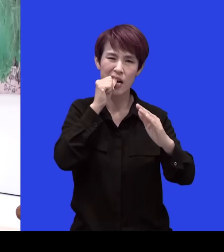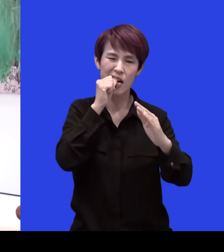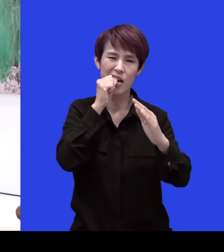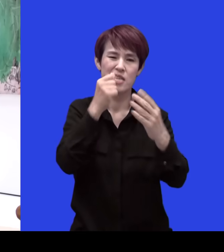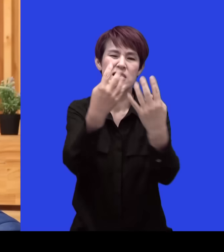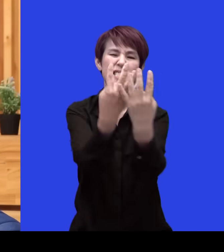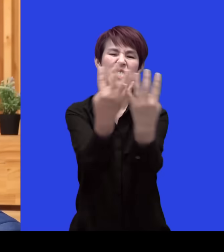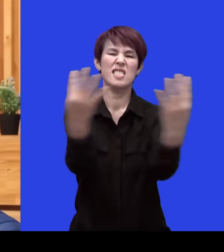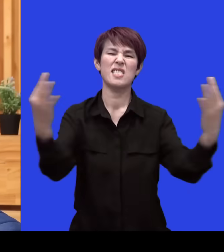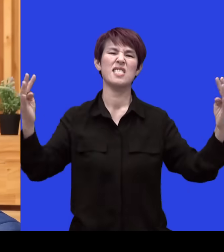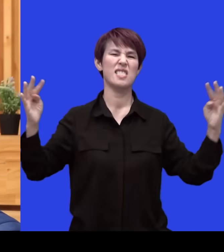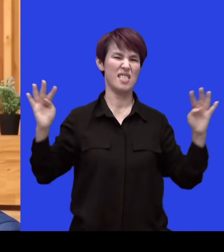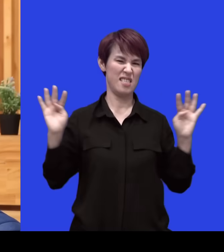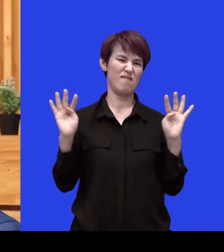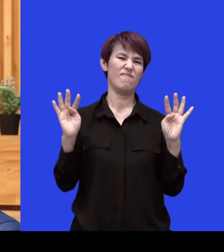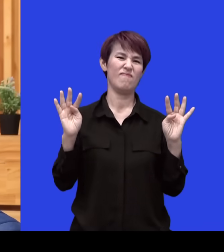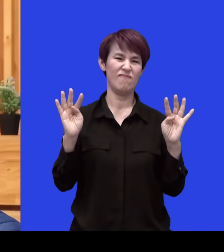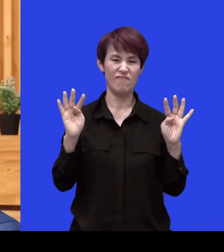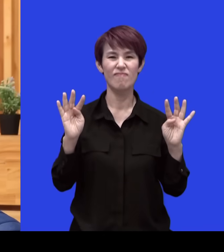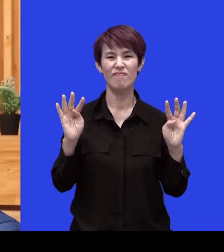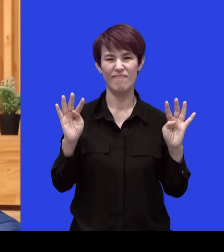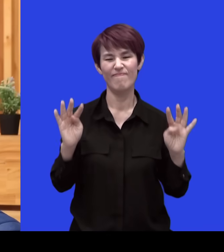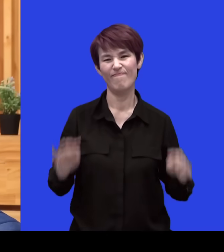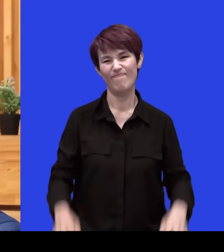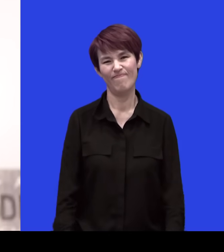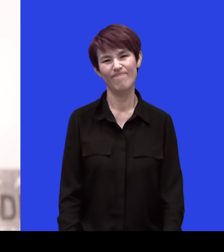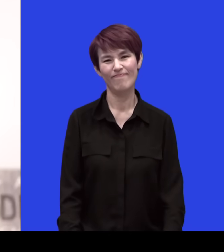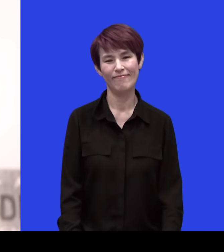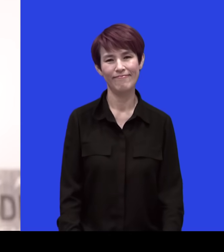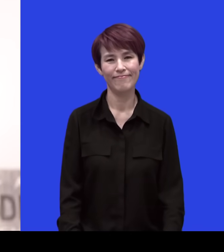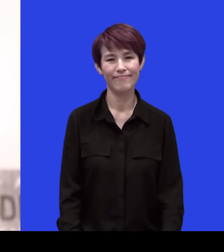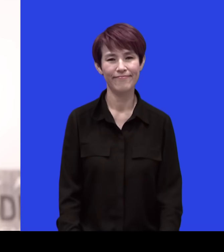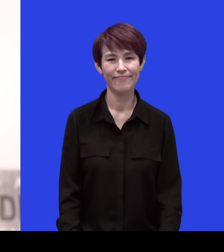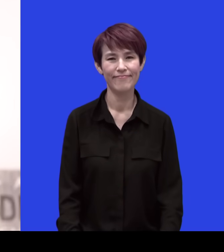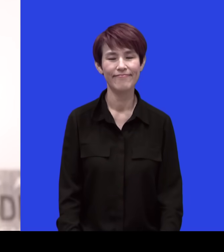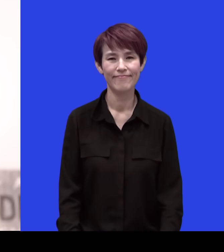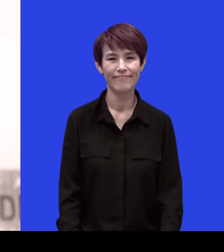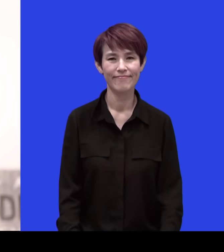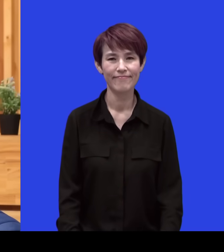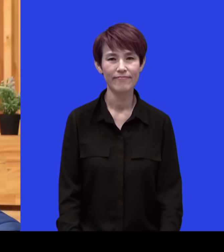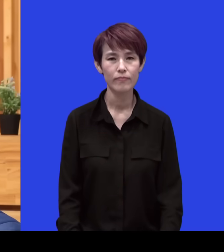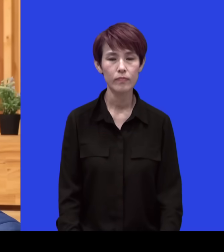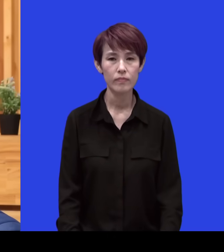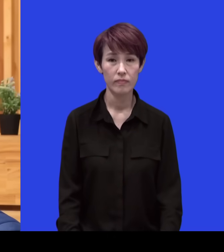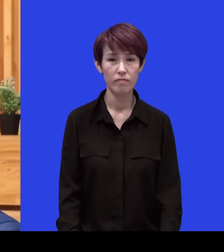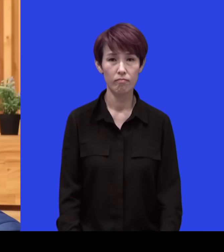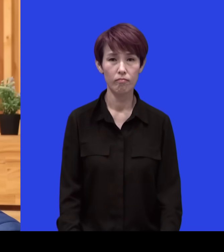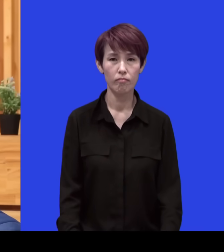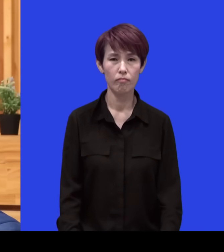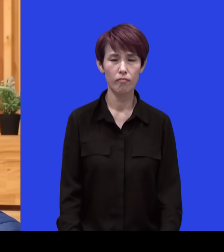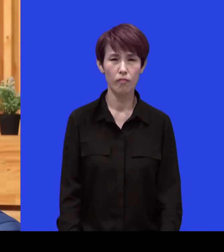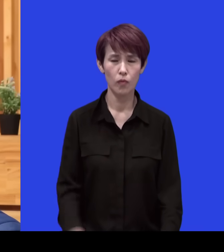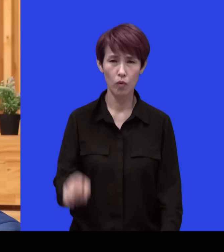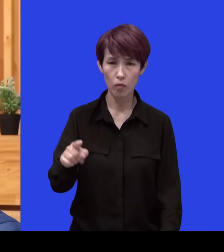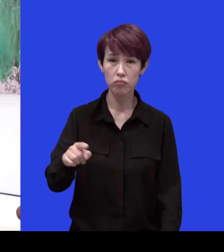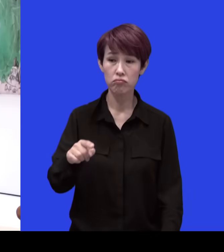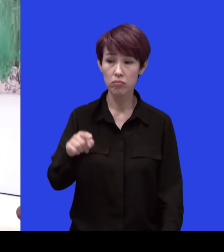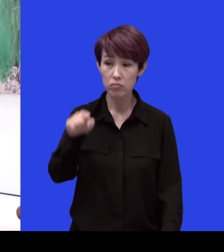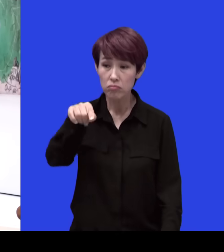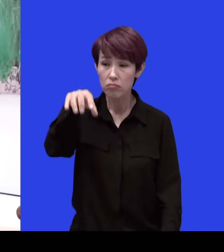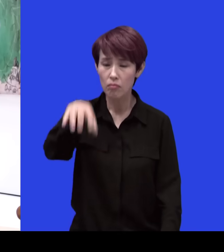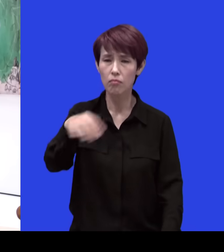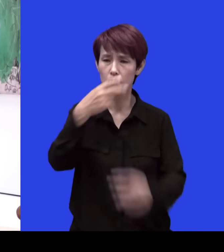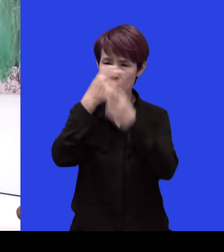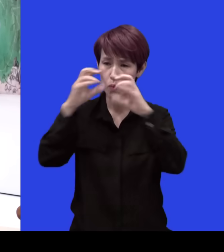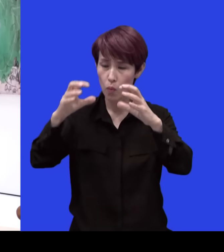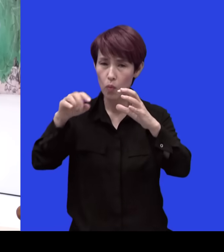교회가 분위기가 이렇게 버뜩해서 보면 철조망도 있고 그래서 좀 그래요. 그나마 치안이 괜찮다고 하는 곳인데도 네, 예.